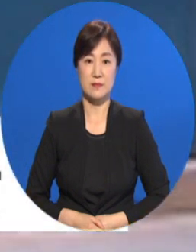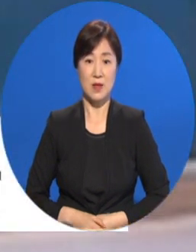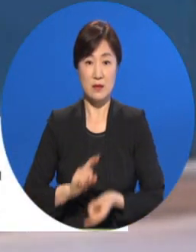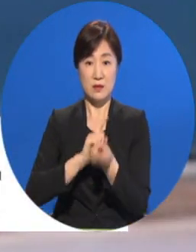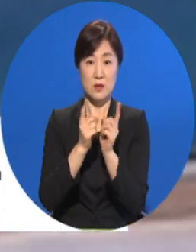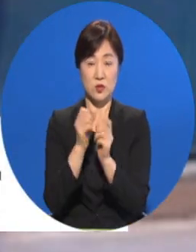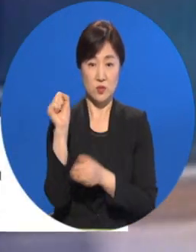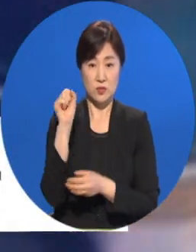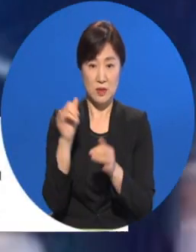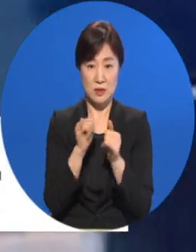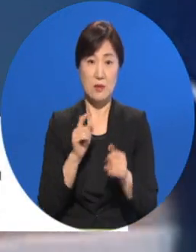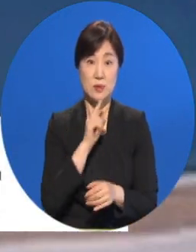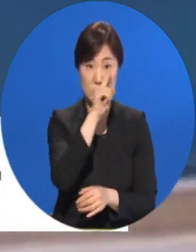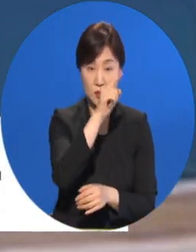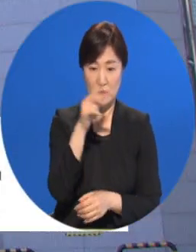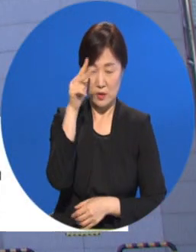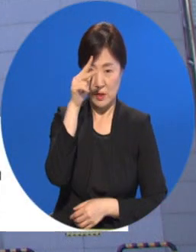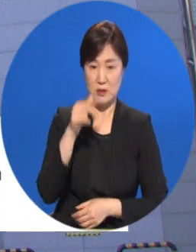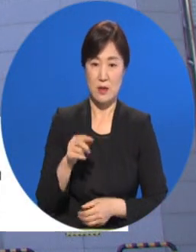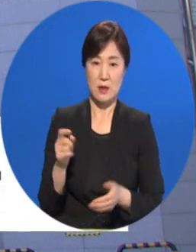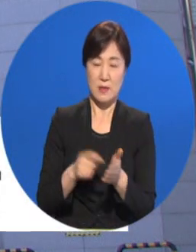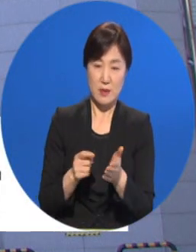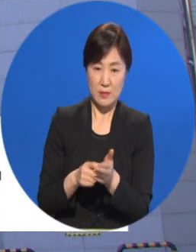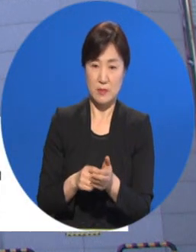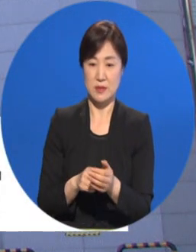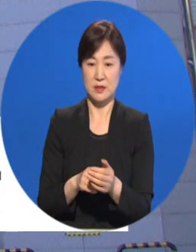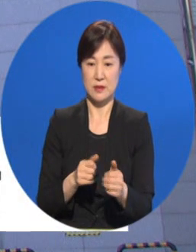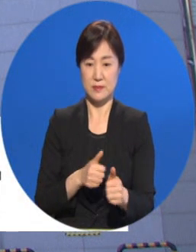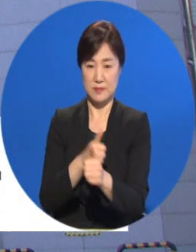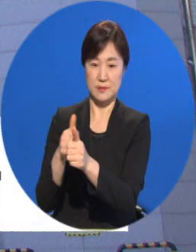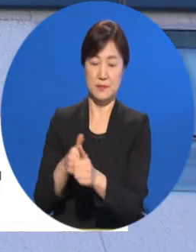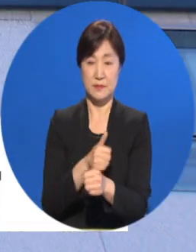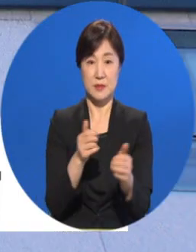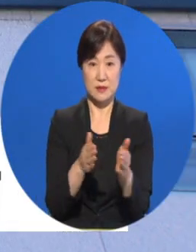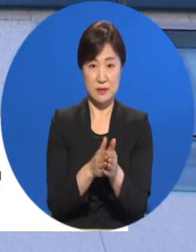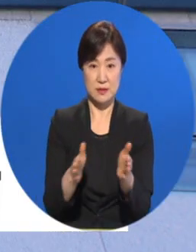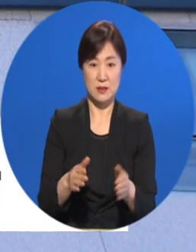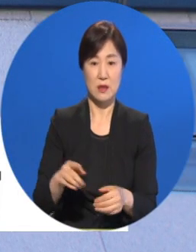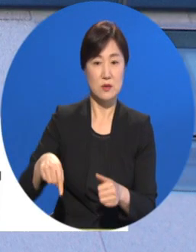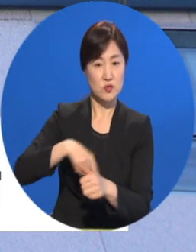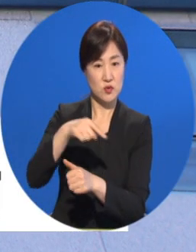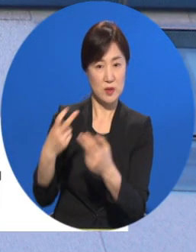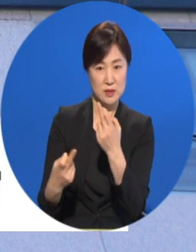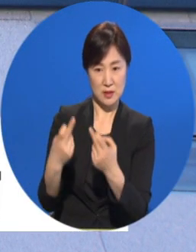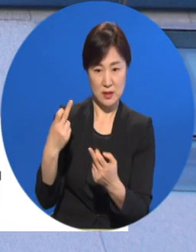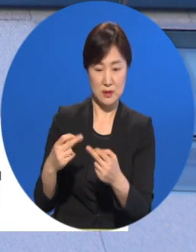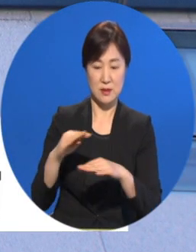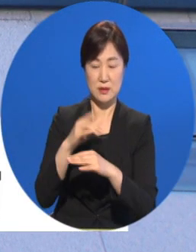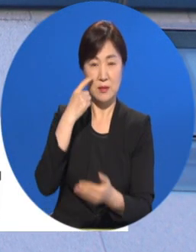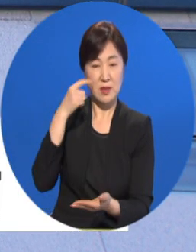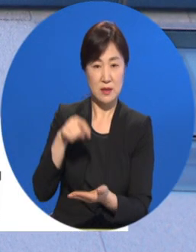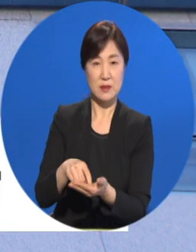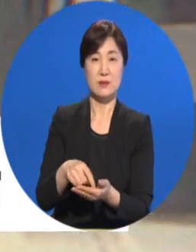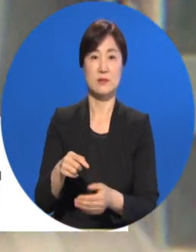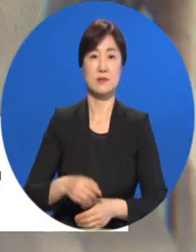대리운전 회사를 통해 신고를 접수한 경찰은 곧바로 차량 수배를 내렸고 인근 임야에서 이 차량을